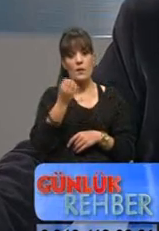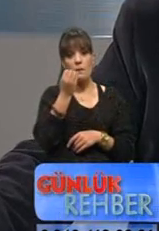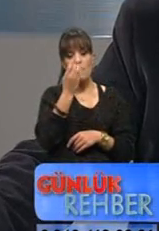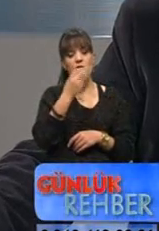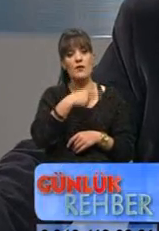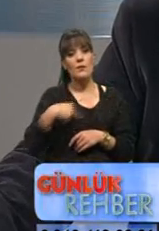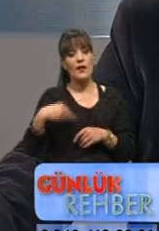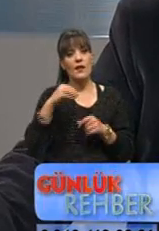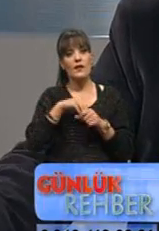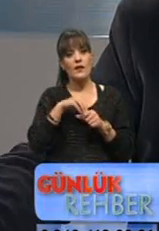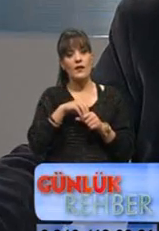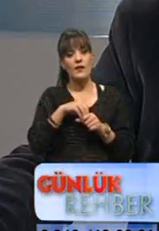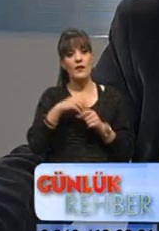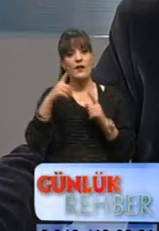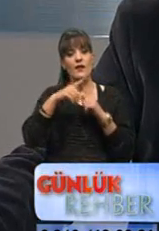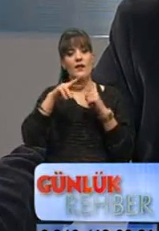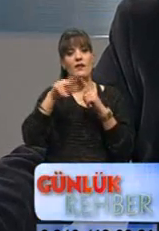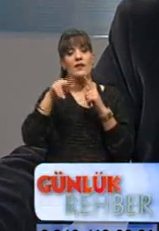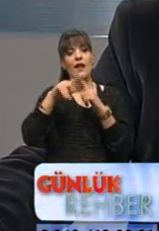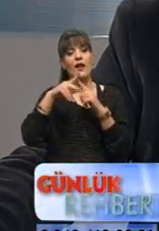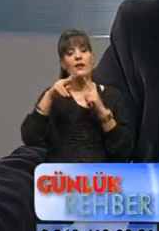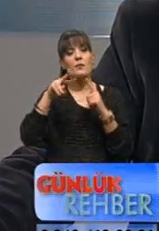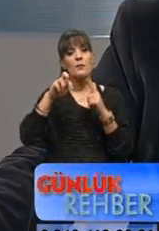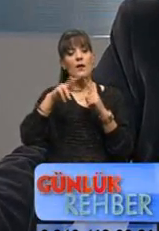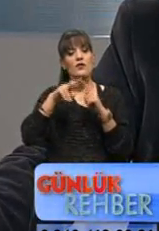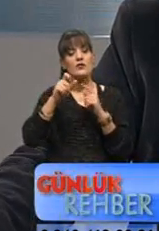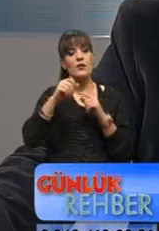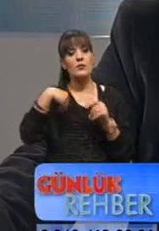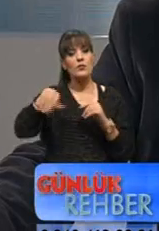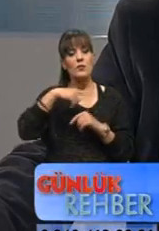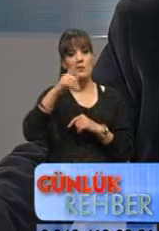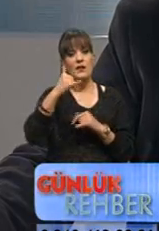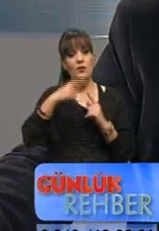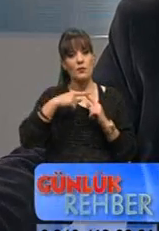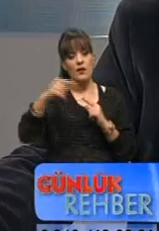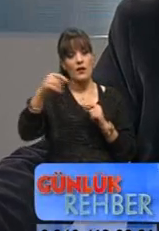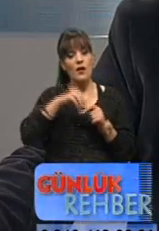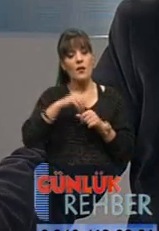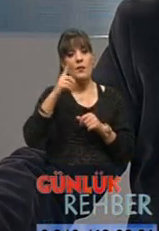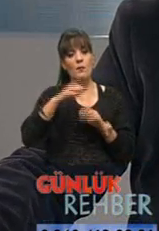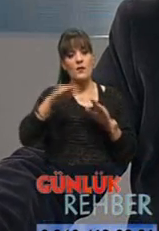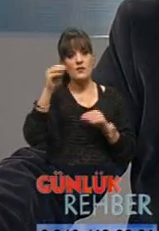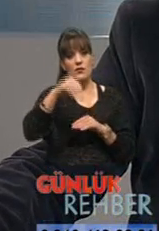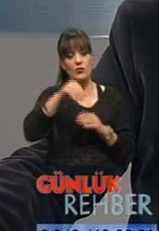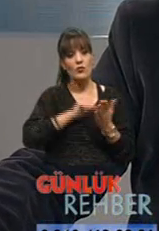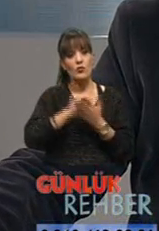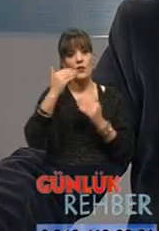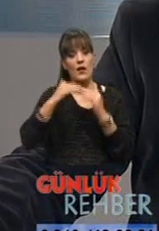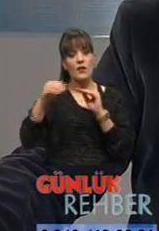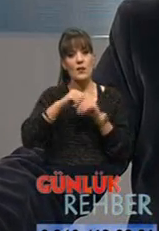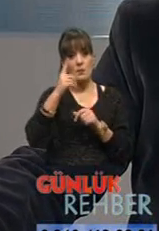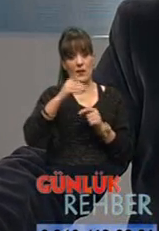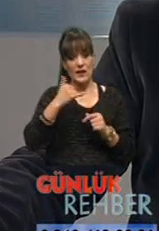Bahçelievler Belediyesi ile Talatpaşa Bulvarı var orada işte 1 kilometrelik bir alana masalar koyup işte tüm halkımıza,